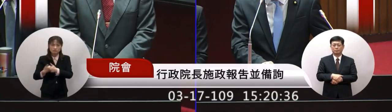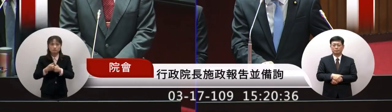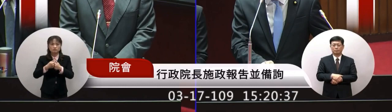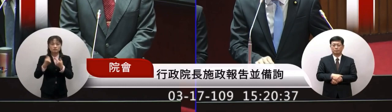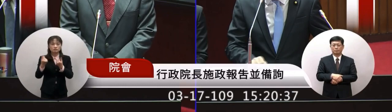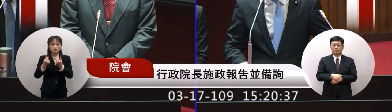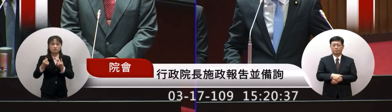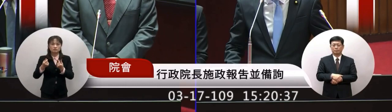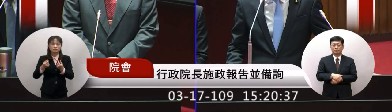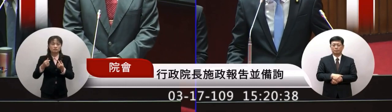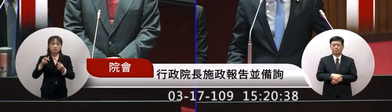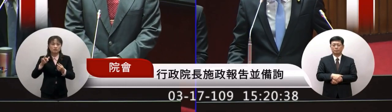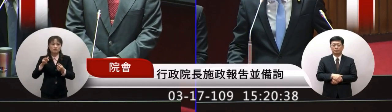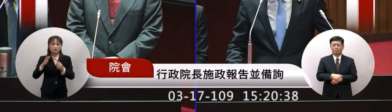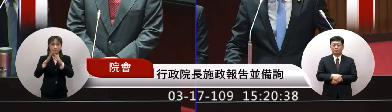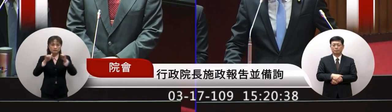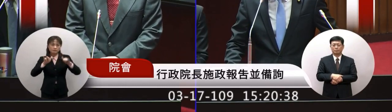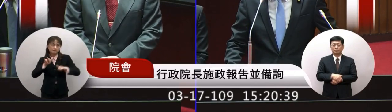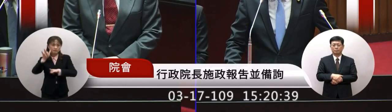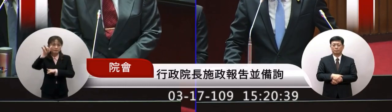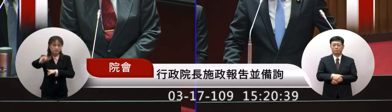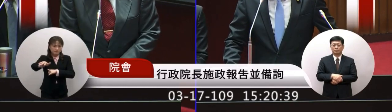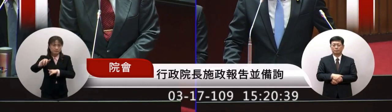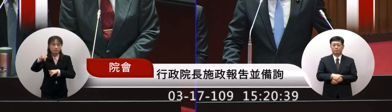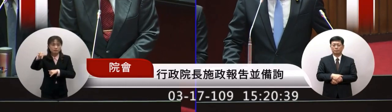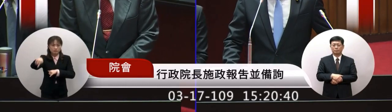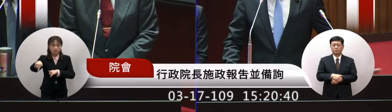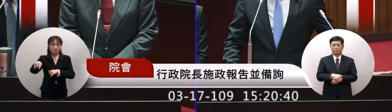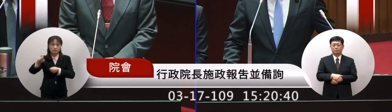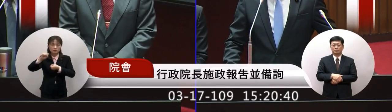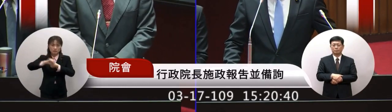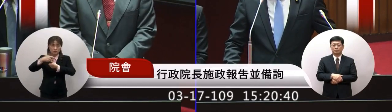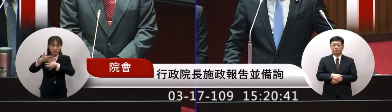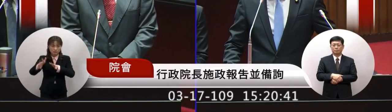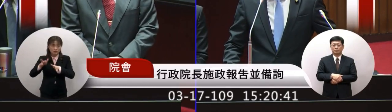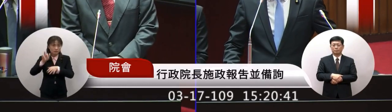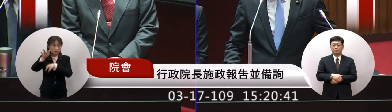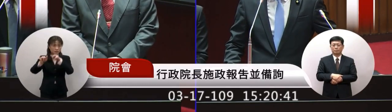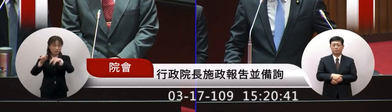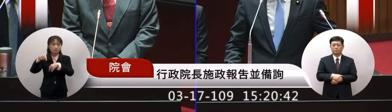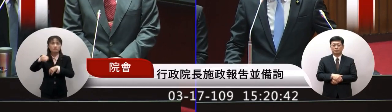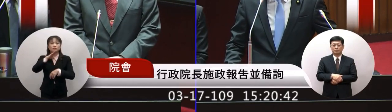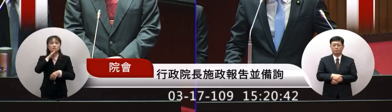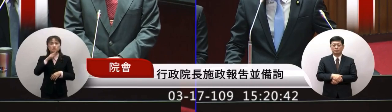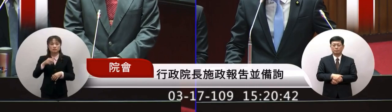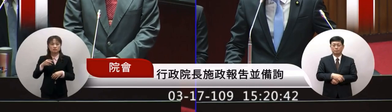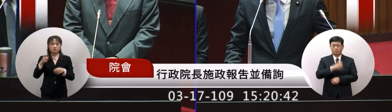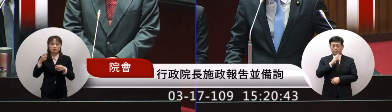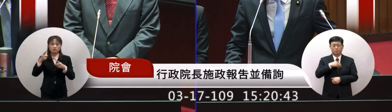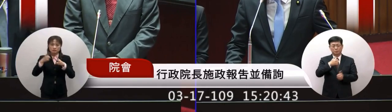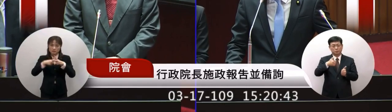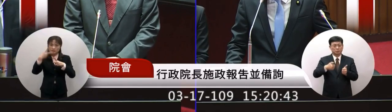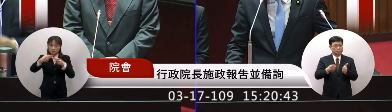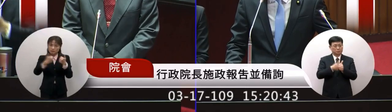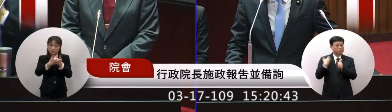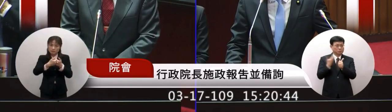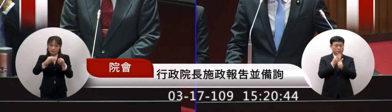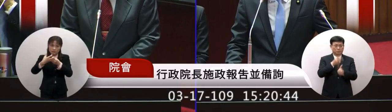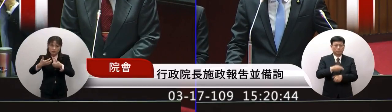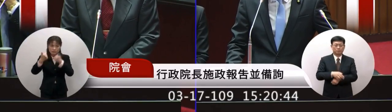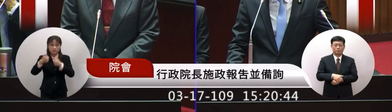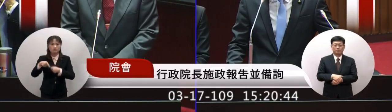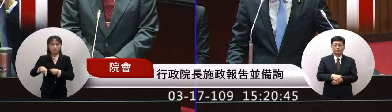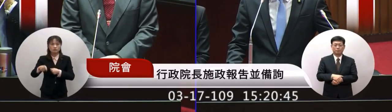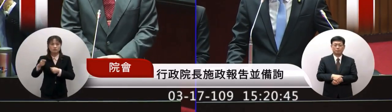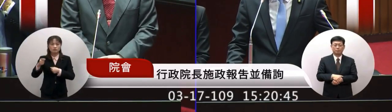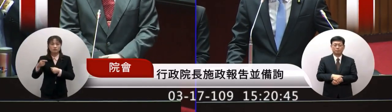等，基本上是由民航的之间的小两会来代表政府加以协商。 副委托， 这不需要副